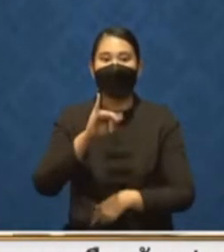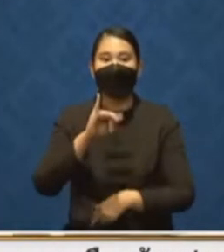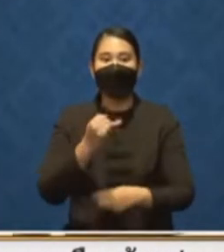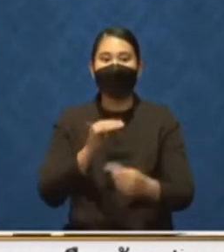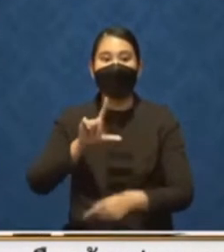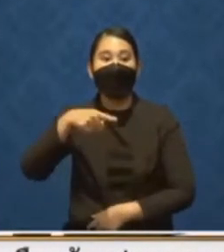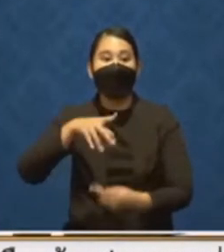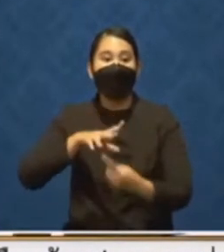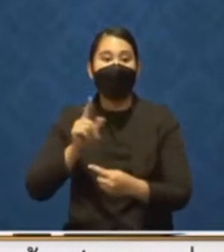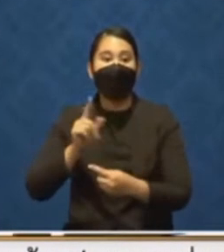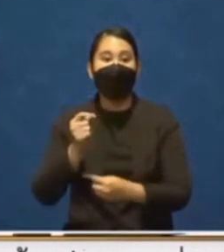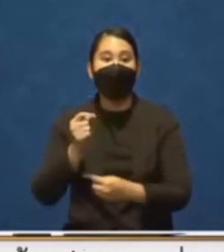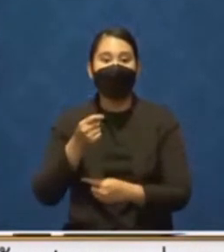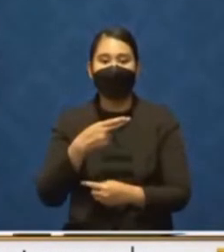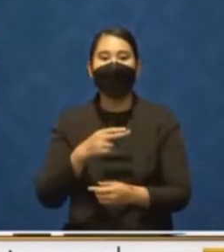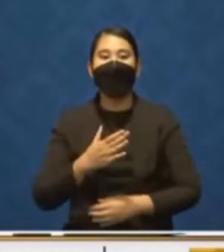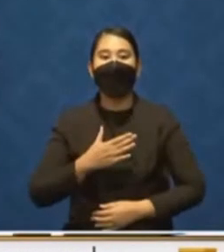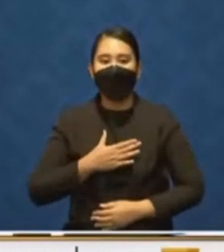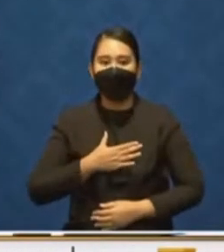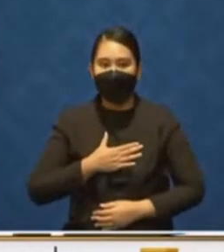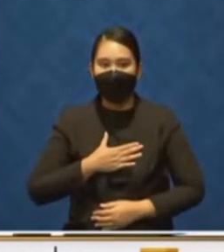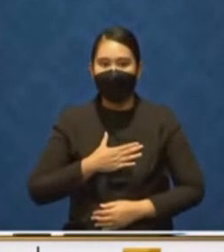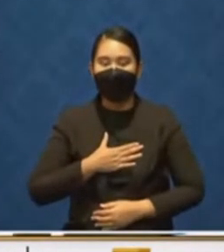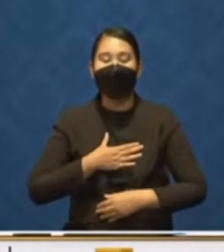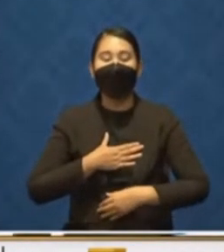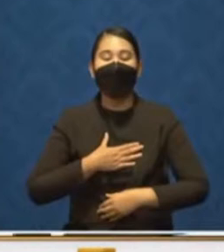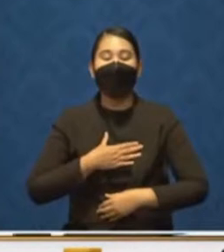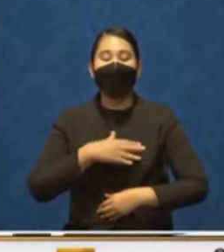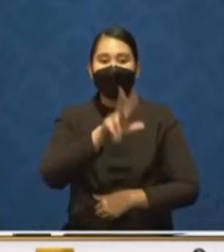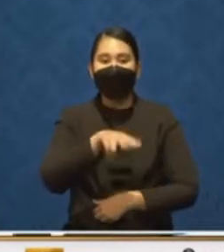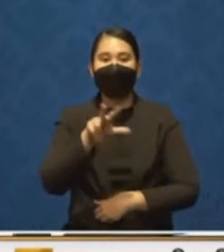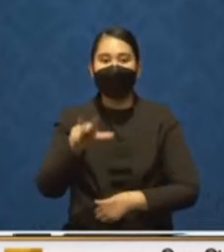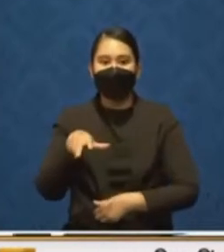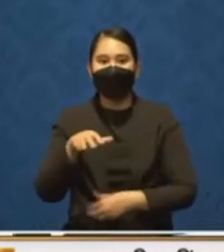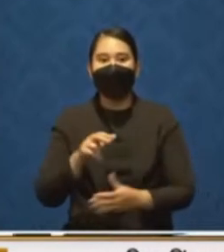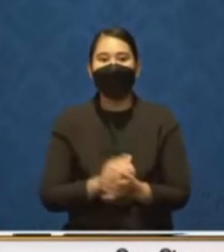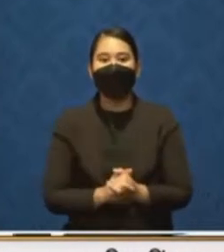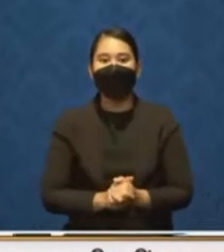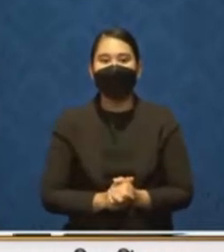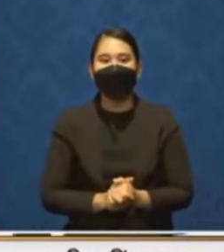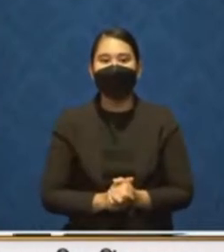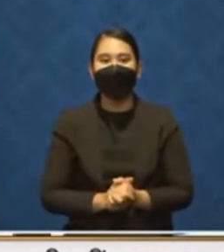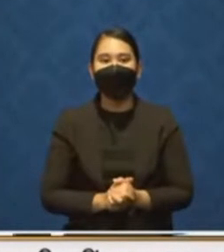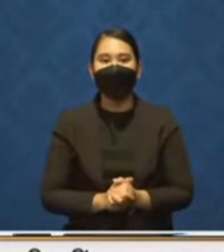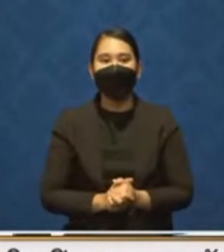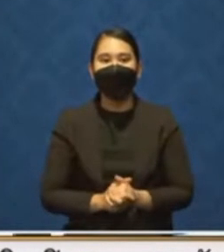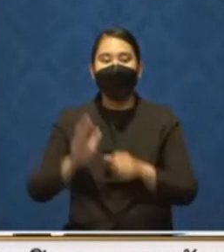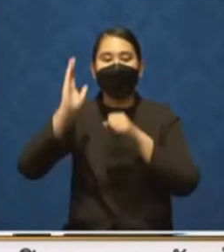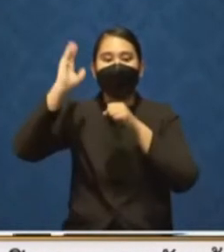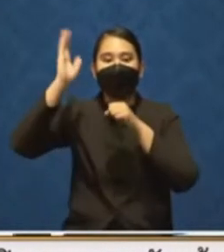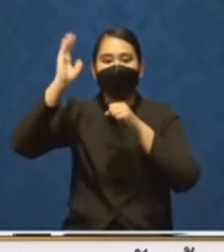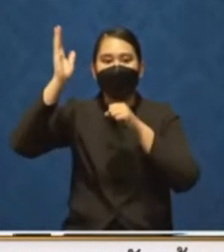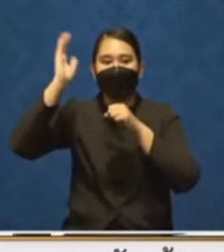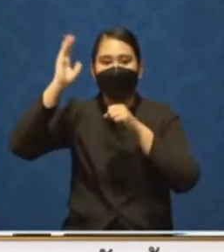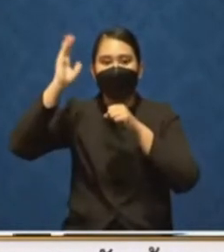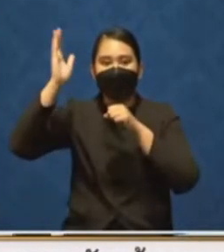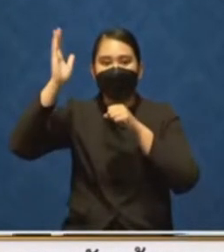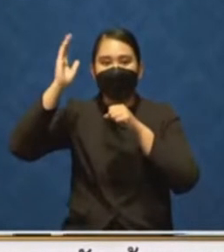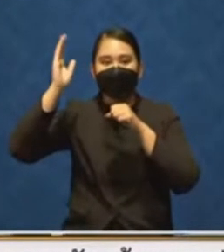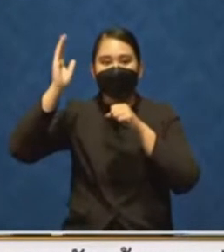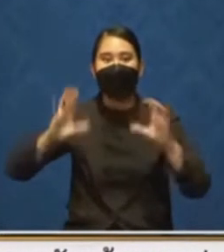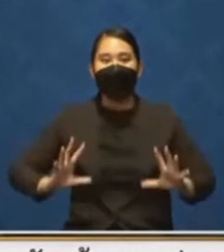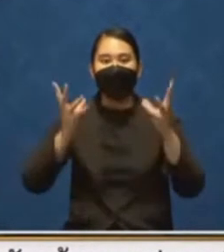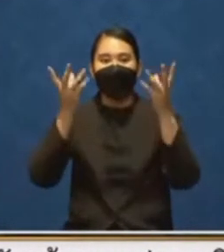เชียงใหม่ในธนวิชญ์ฝ่ายค้านครับขณะนี้ก็เสร็จสิ้นการอภิปรายของผู้อภิปราย